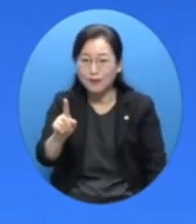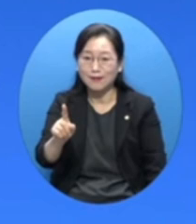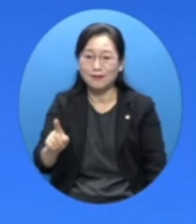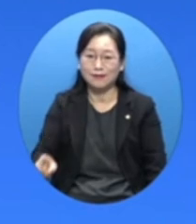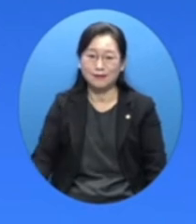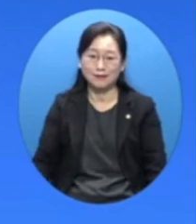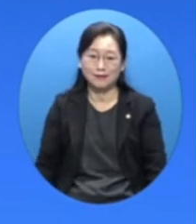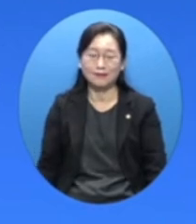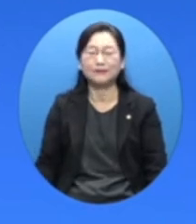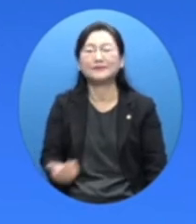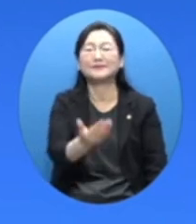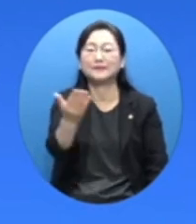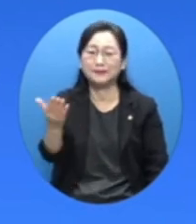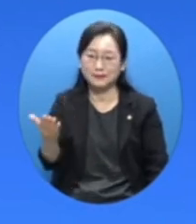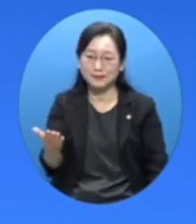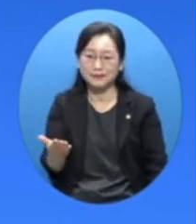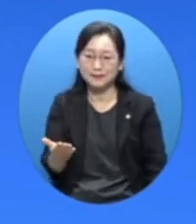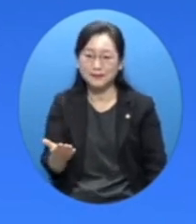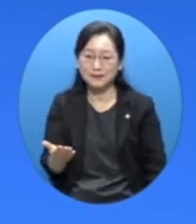여러분